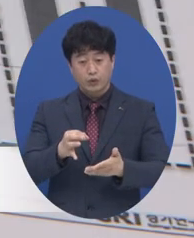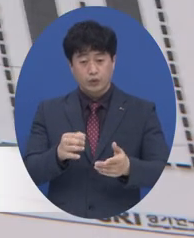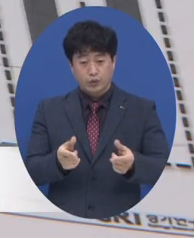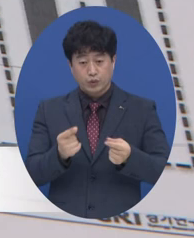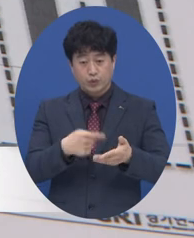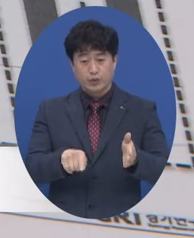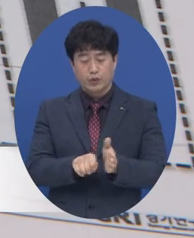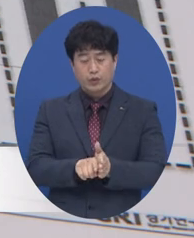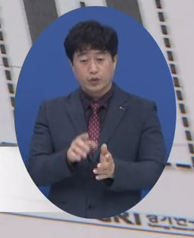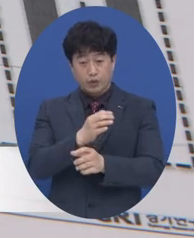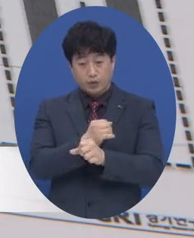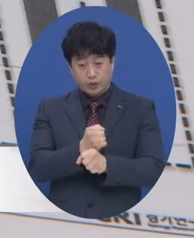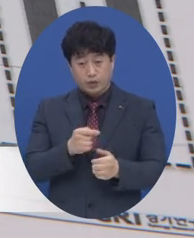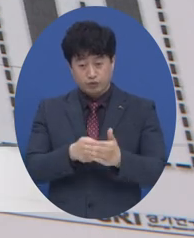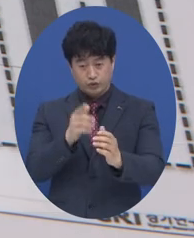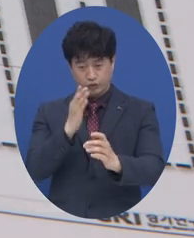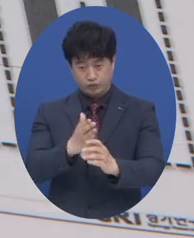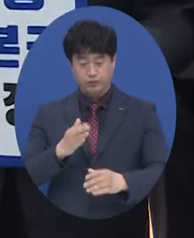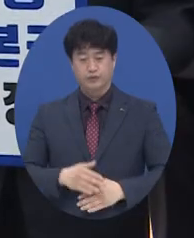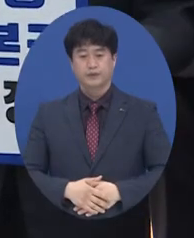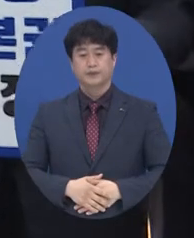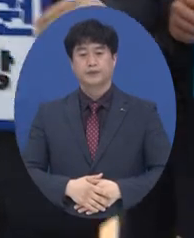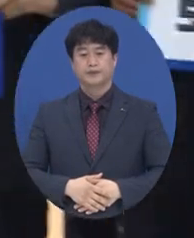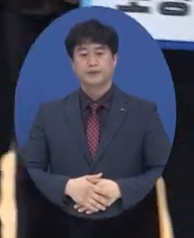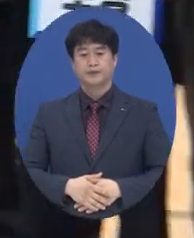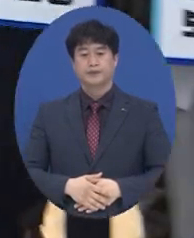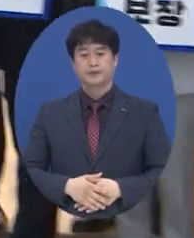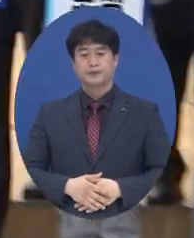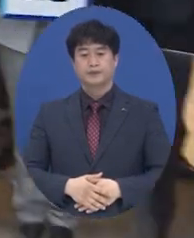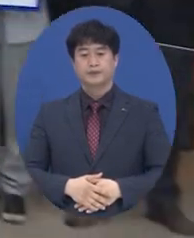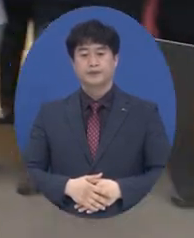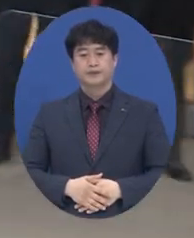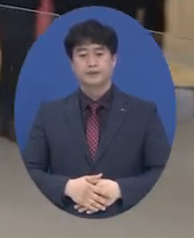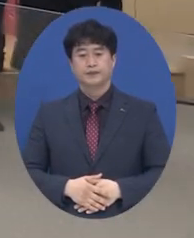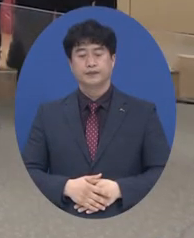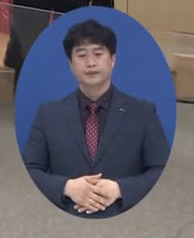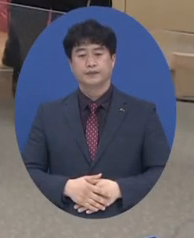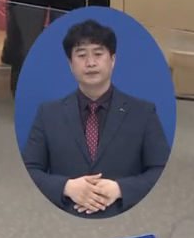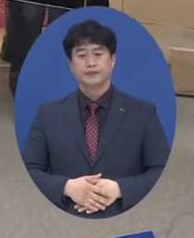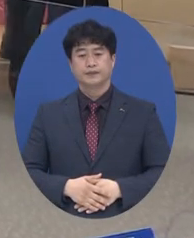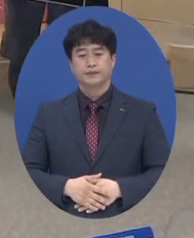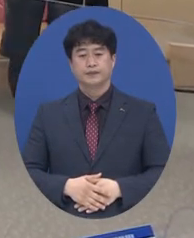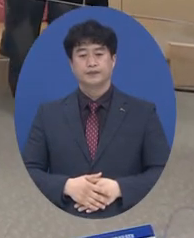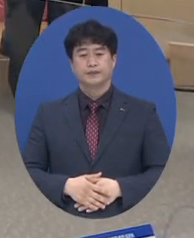재조정을 위한 본격 협상을 추진하고 있습니다. 경기GTV 구영슬입니다.